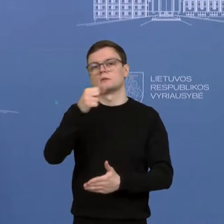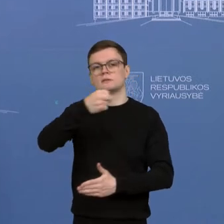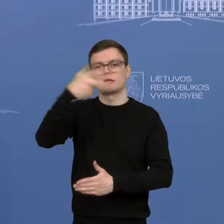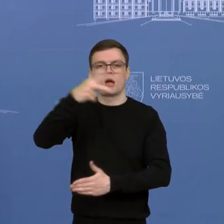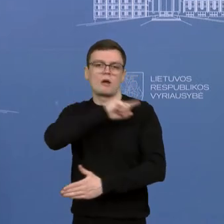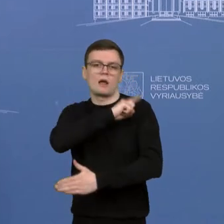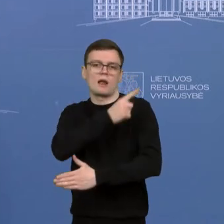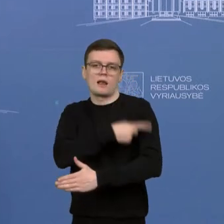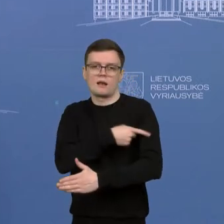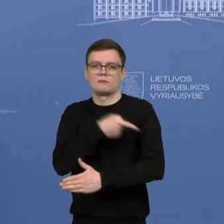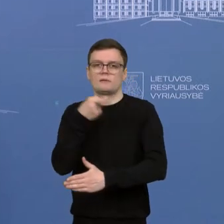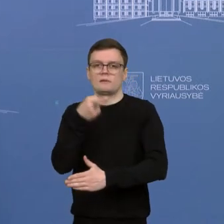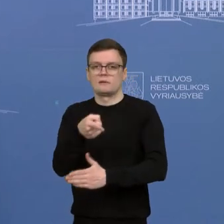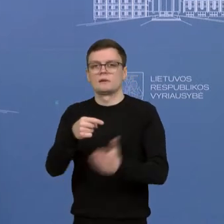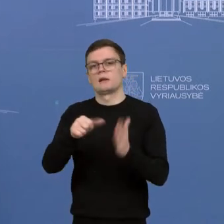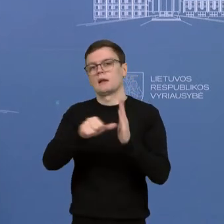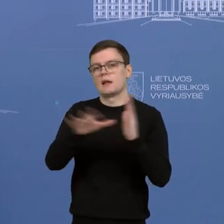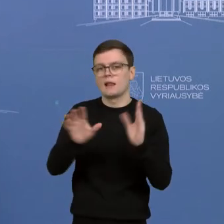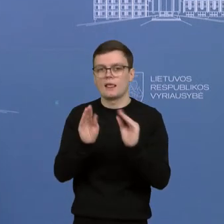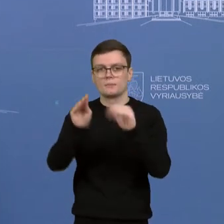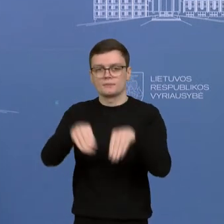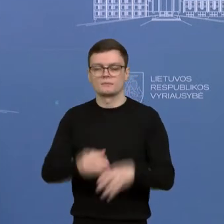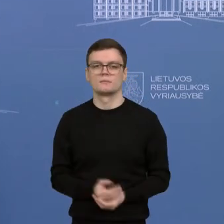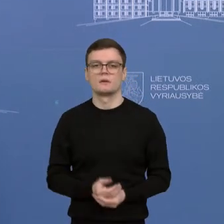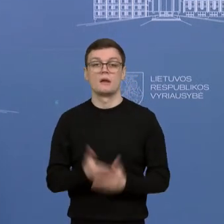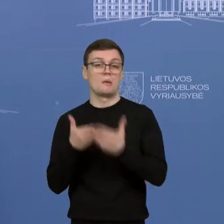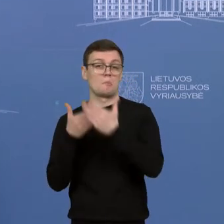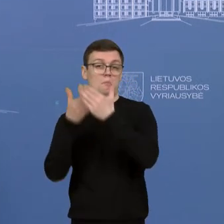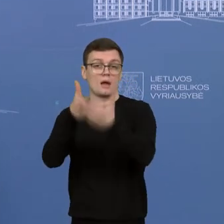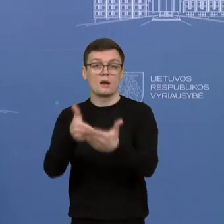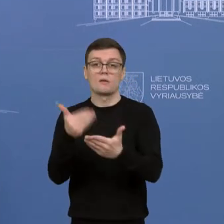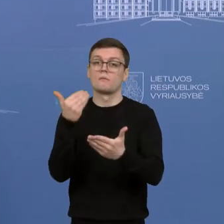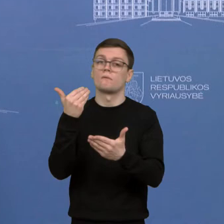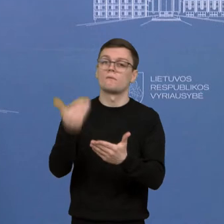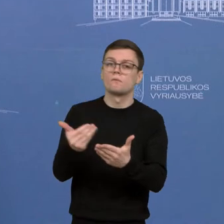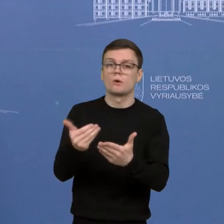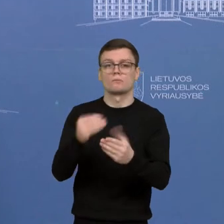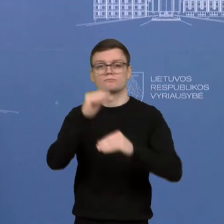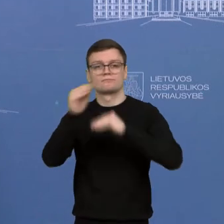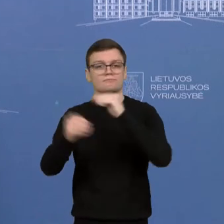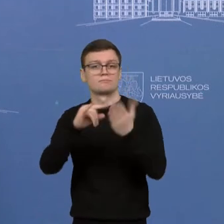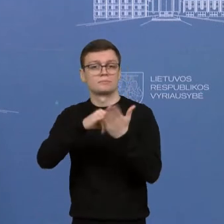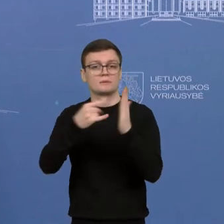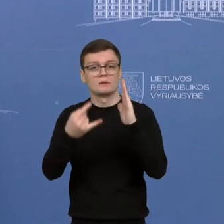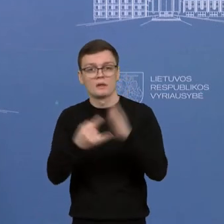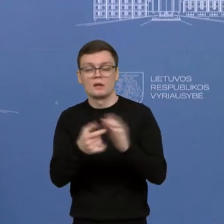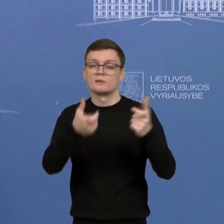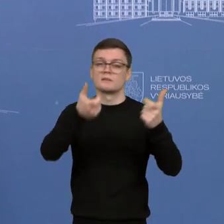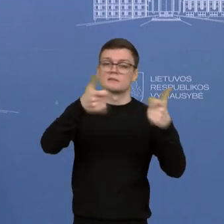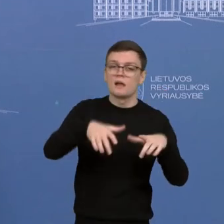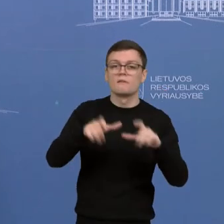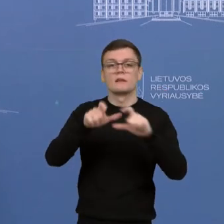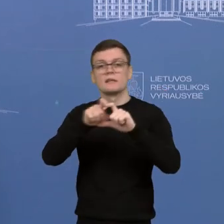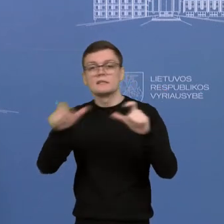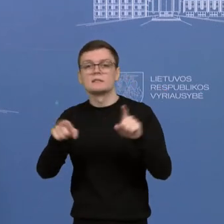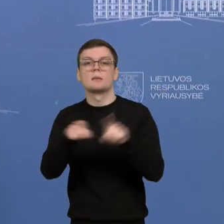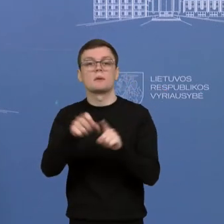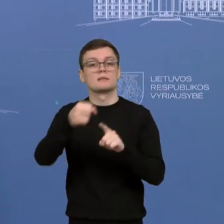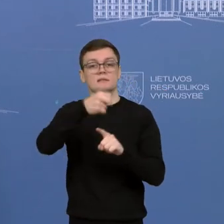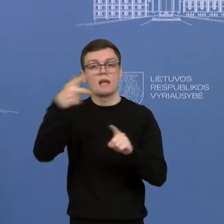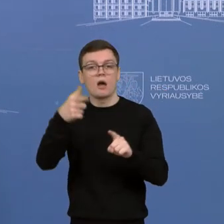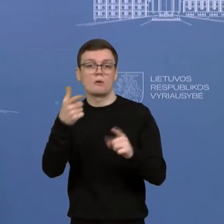įsirengimui, taip pat yra numatoma sukurti paramos schemą savivaldai institucijoms į saulės parkus,